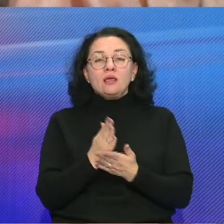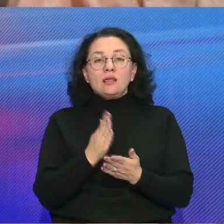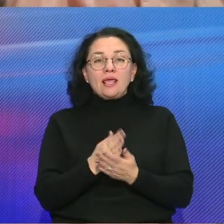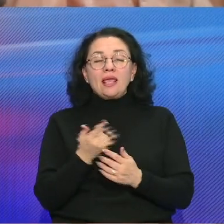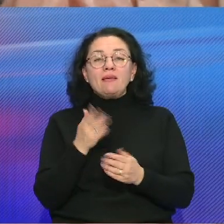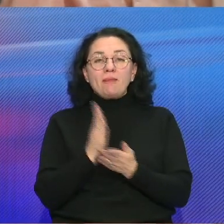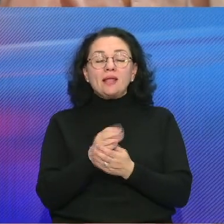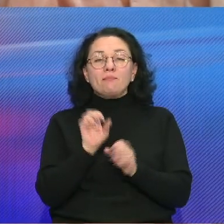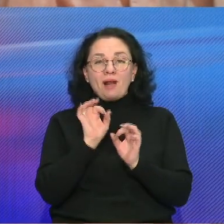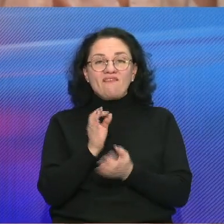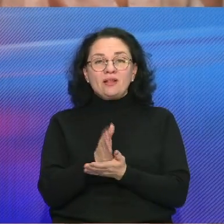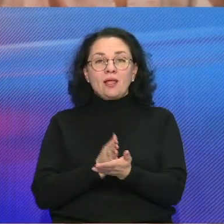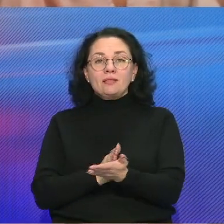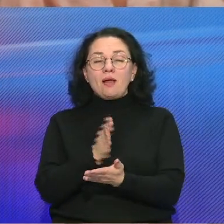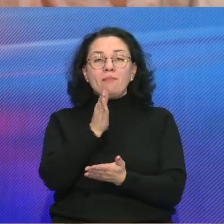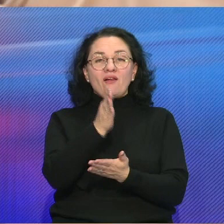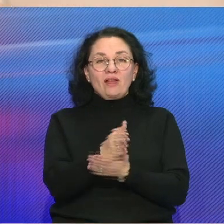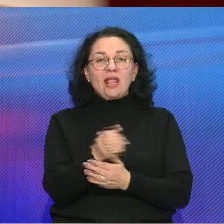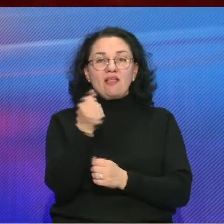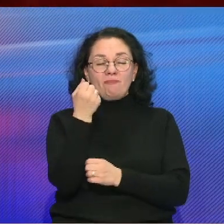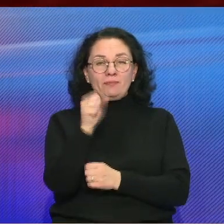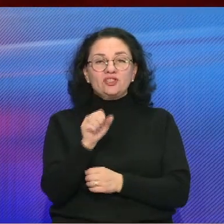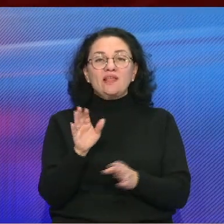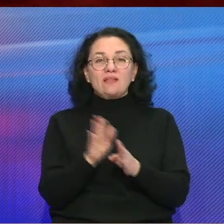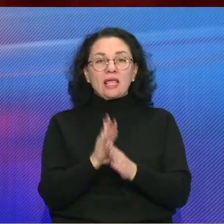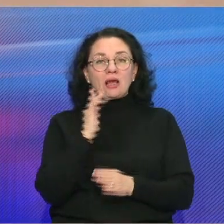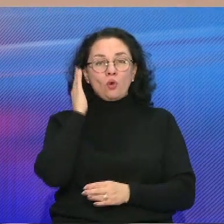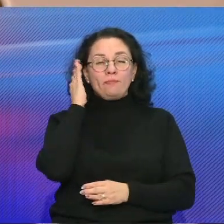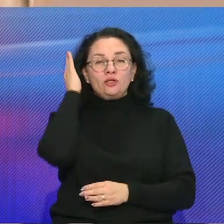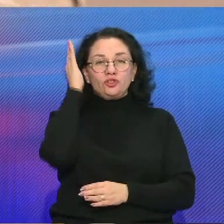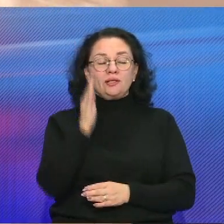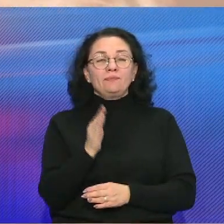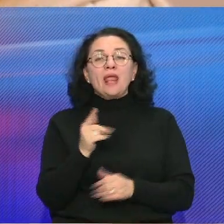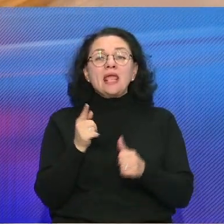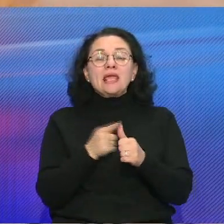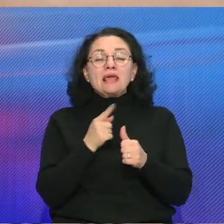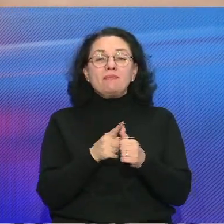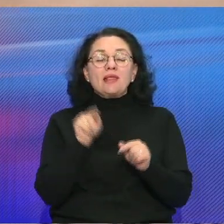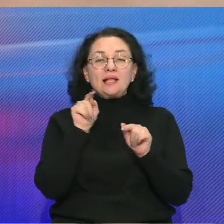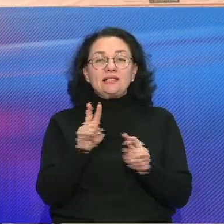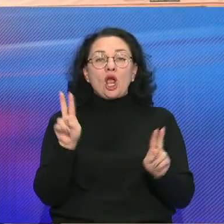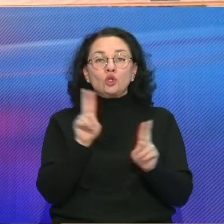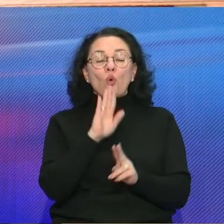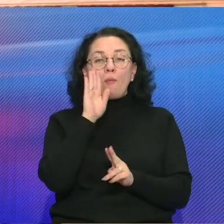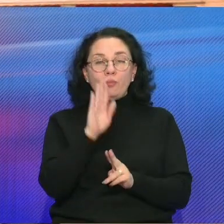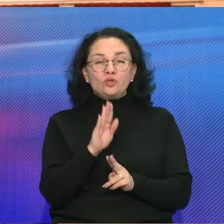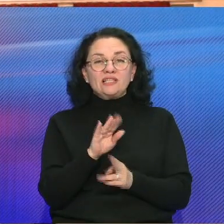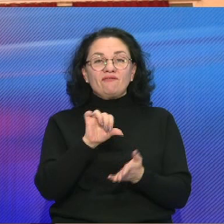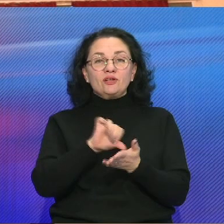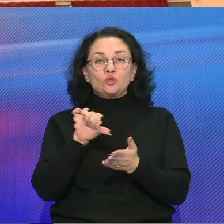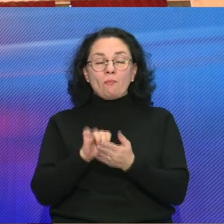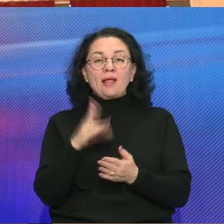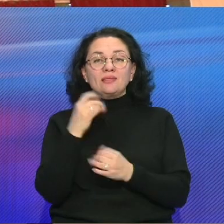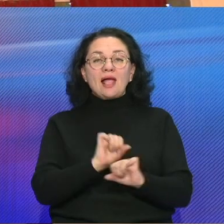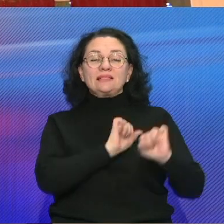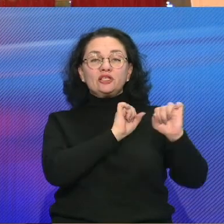арыенцір, практыкуецца ў дасягненні такіх мэтаў. Імёны тых, хто будзе абараняць гонар рэгіёна на рэспубліцы, стануць вядомы пасля